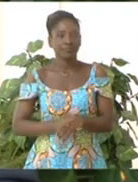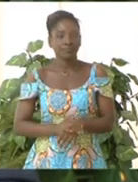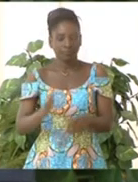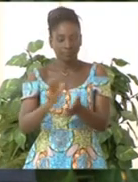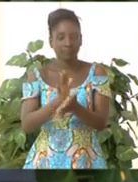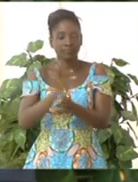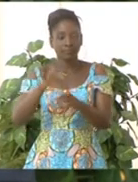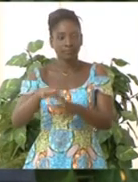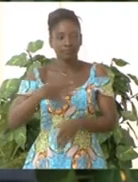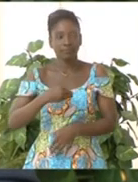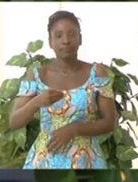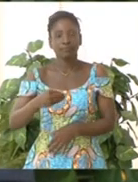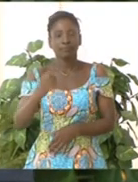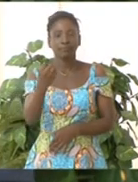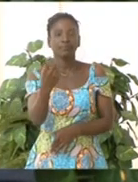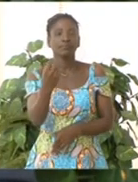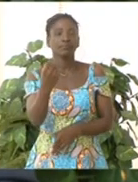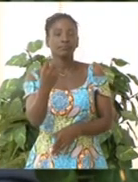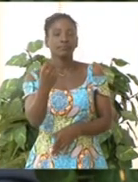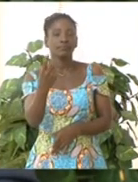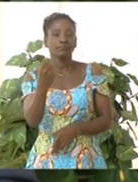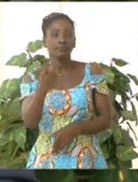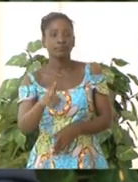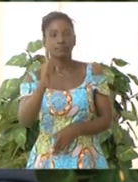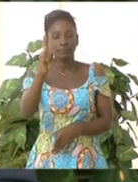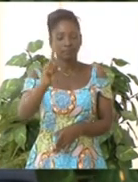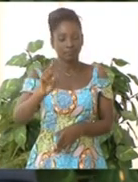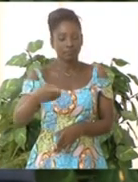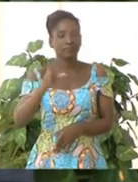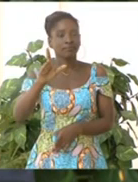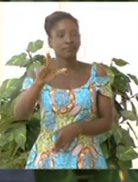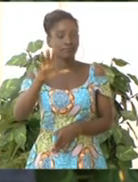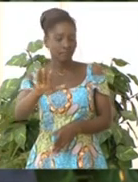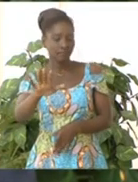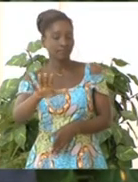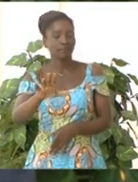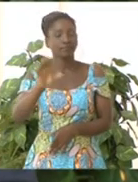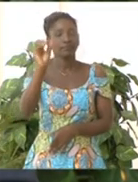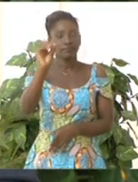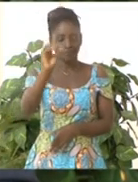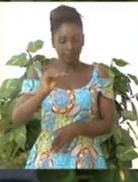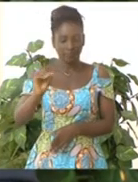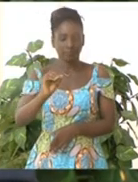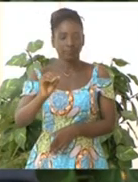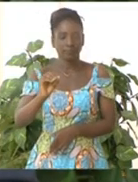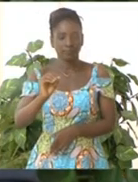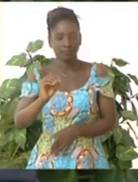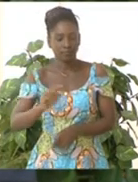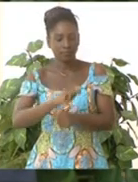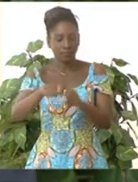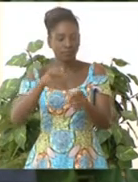le ter-gv 11 soit 1,25 pour cent suffrages